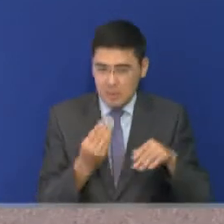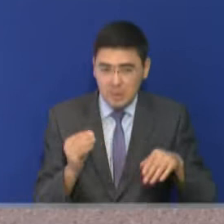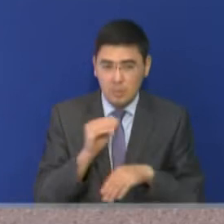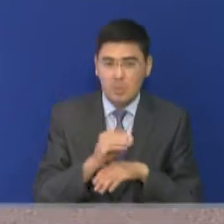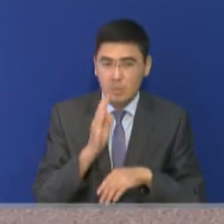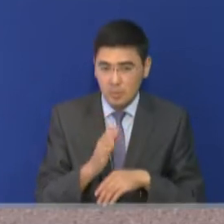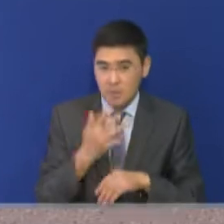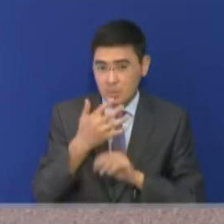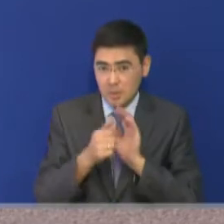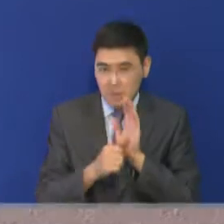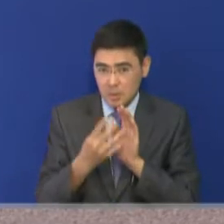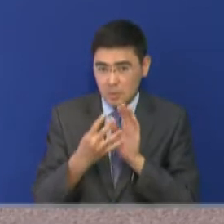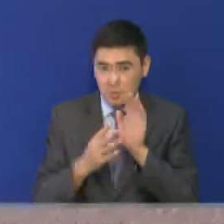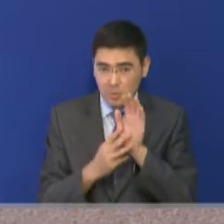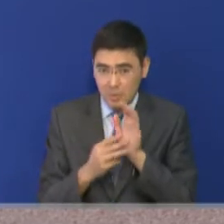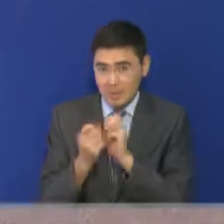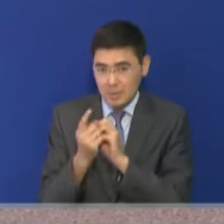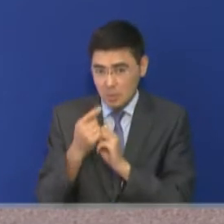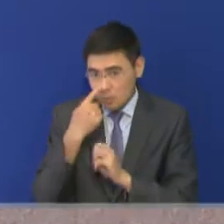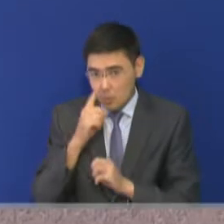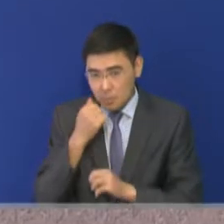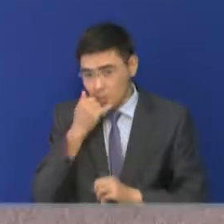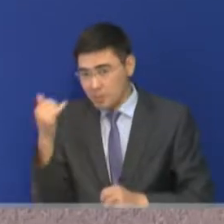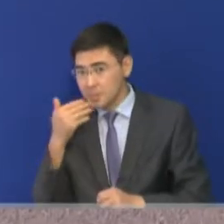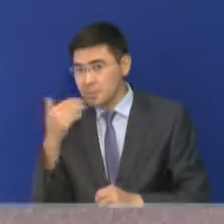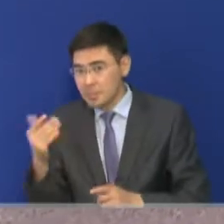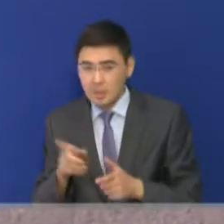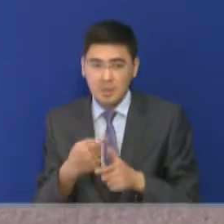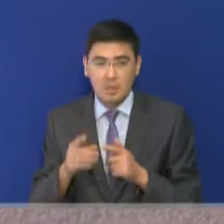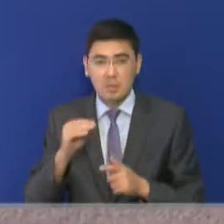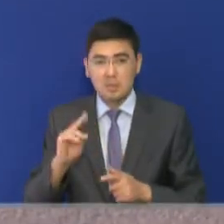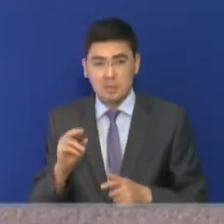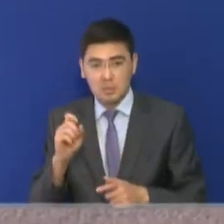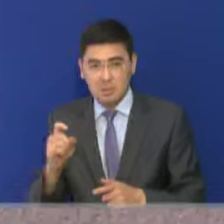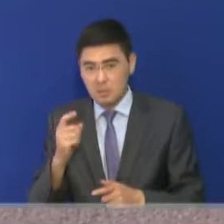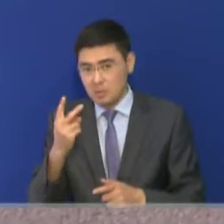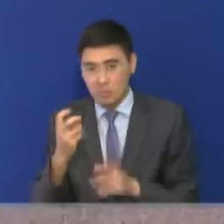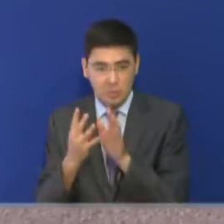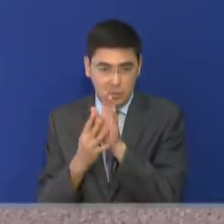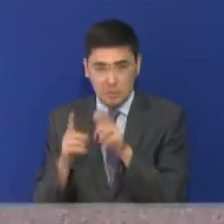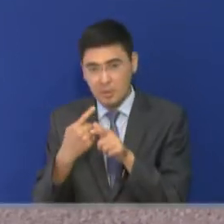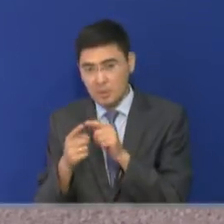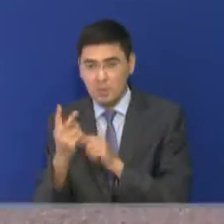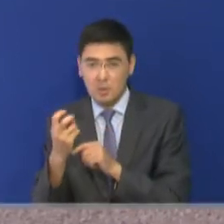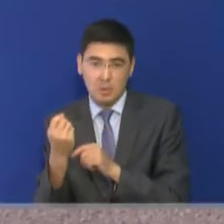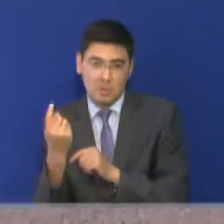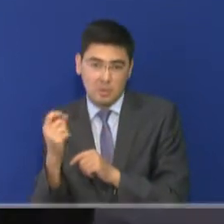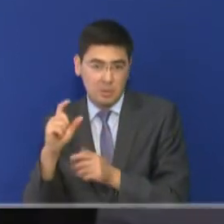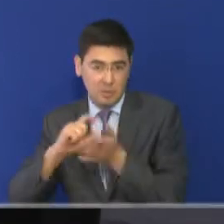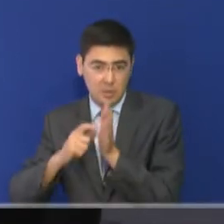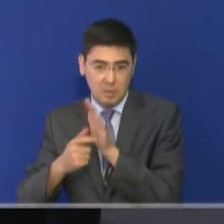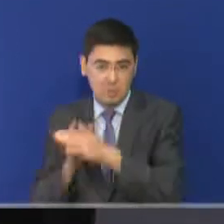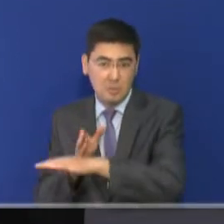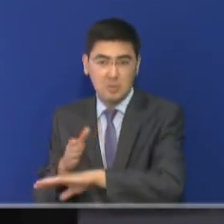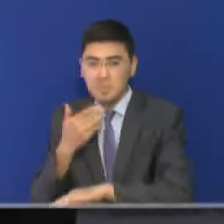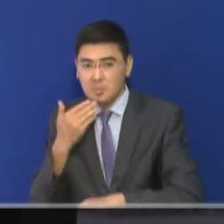ақпаратты 56-48-11 телефоны бойынша, немесе коммуналдық бөлімдегі 209-ші және 211-ші